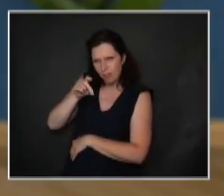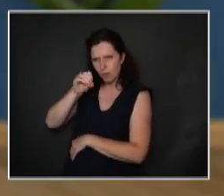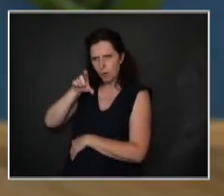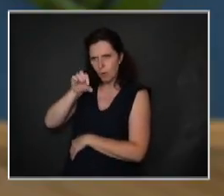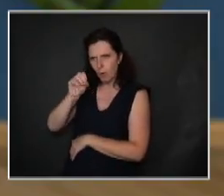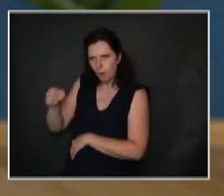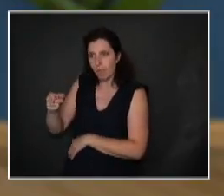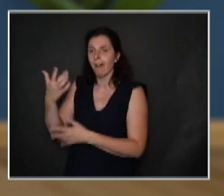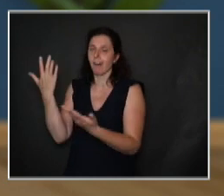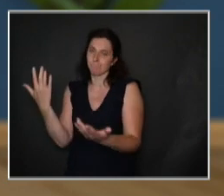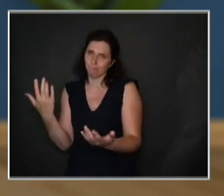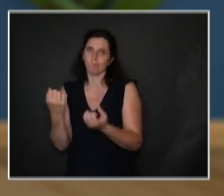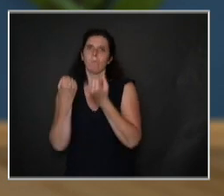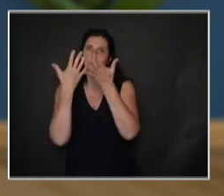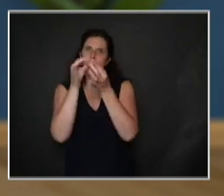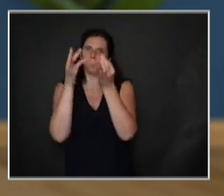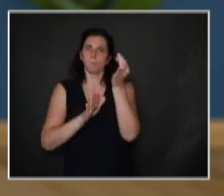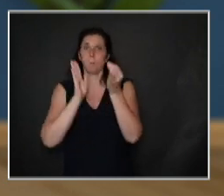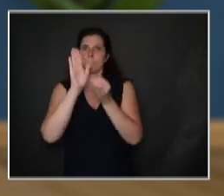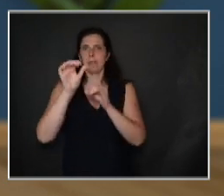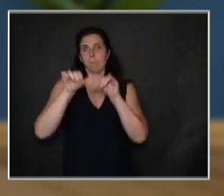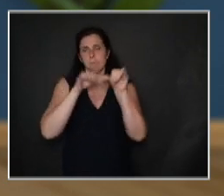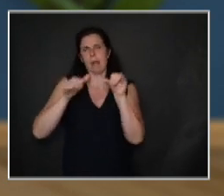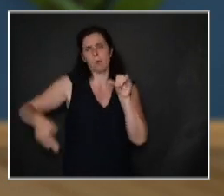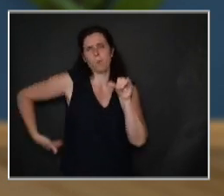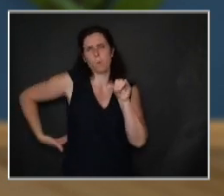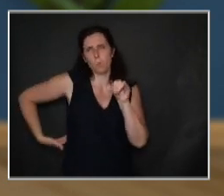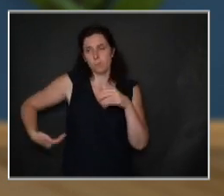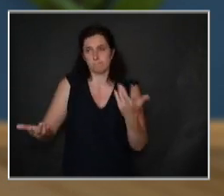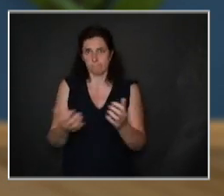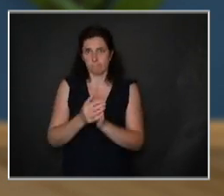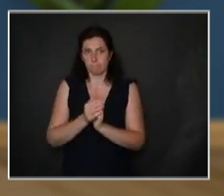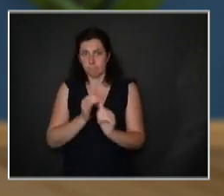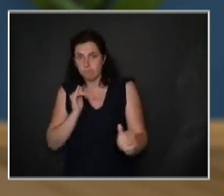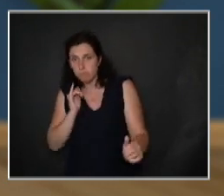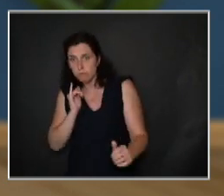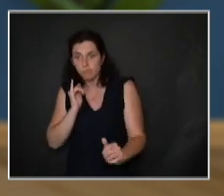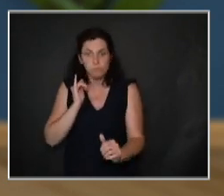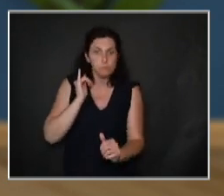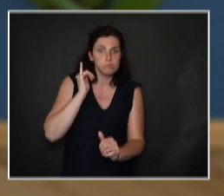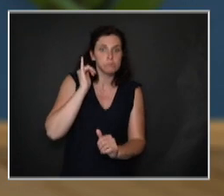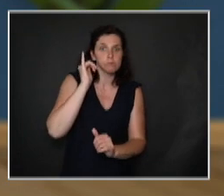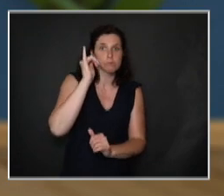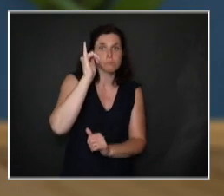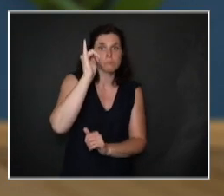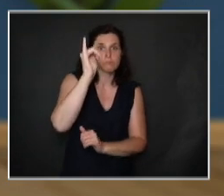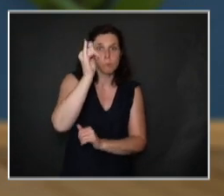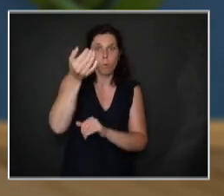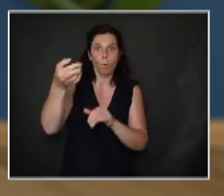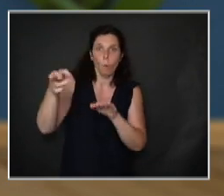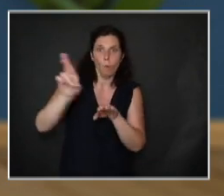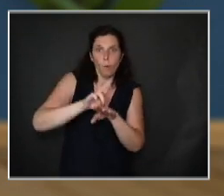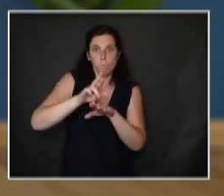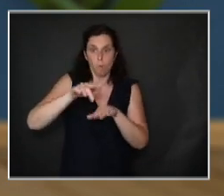des solutions pour le mal de dos. Ira-t-il jusqu'à nous proposer de remarcher à quatre pattes?